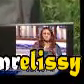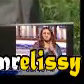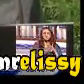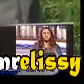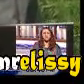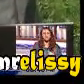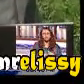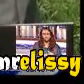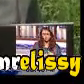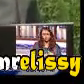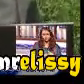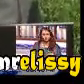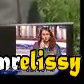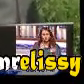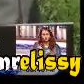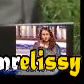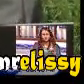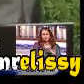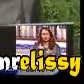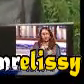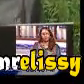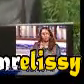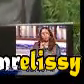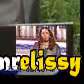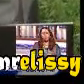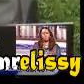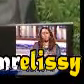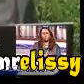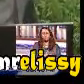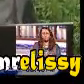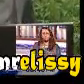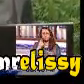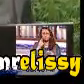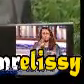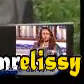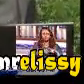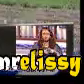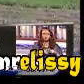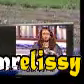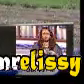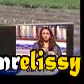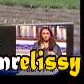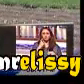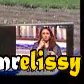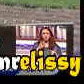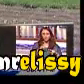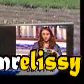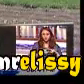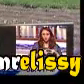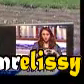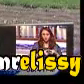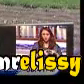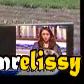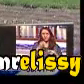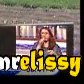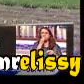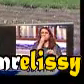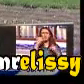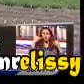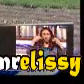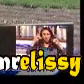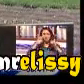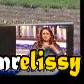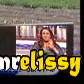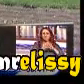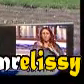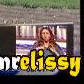اكتر عشان تأثر في الزراعة، منها بتضر في الزراعة ومنها ما بتجيبش الفايدة. والعلف بتاع المواشي، شكارة الغلة كانت